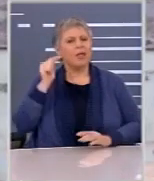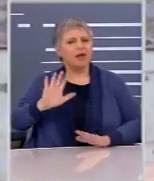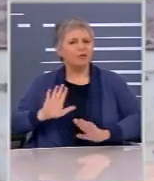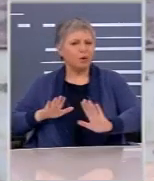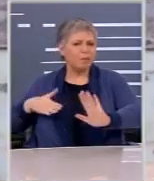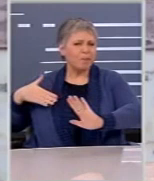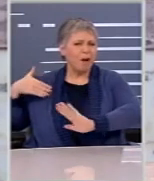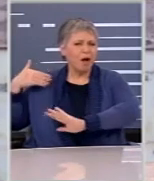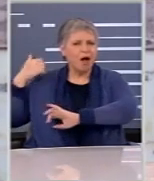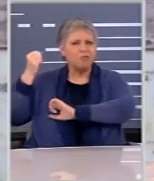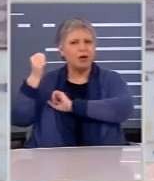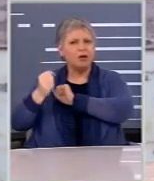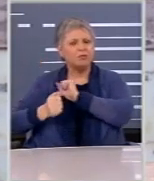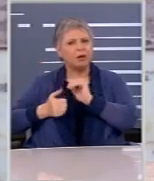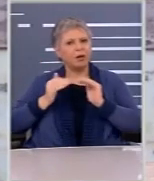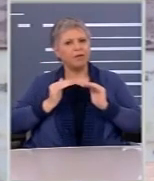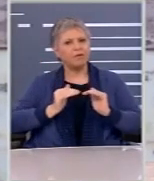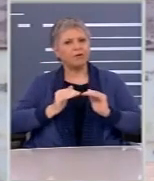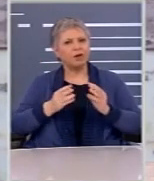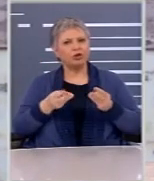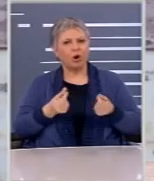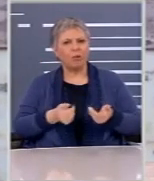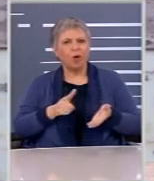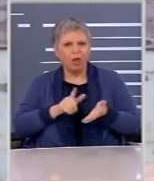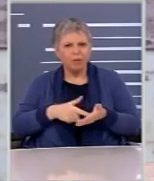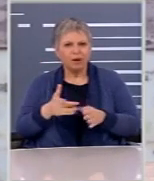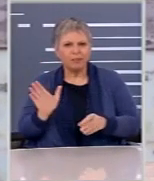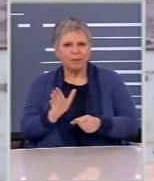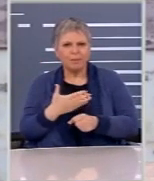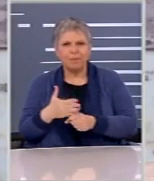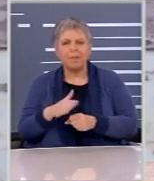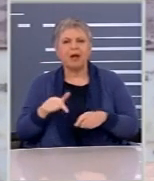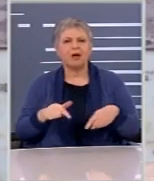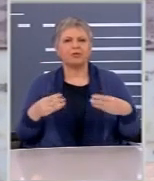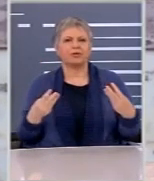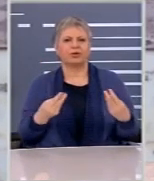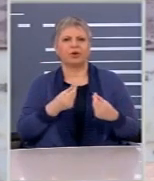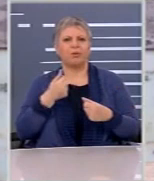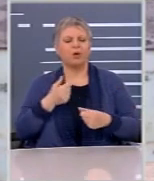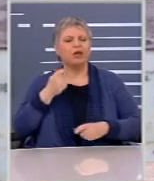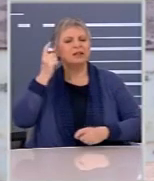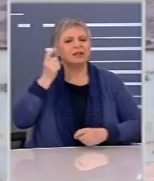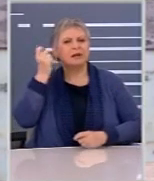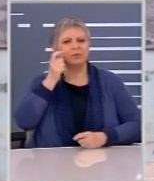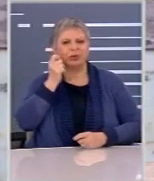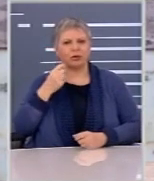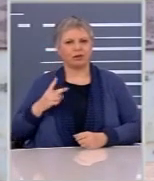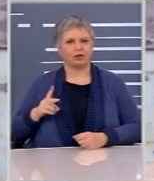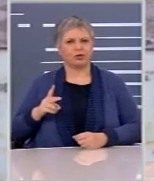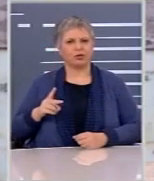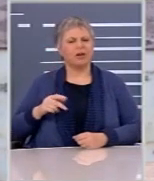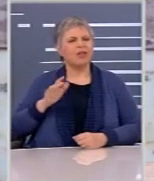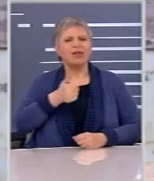το ξεριζώσουμε. Πρέπει πρώτα απ' όλα οι γυναίκες πριν ακόμα και από την ποινική τιμωρία